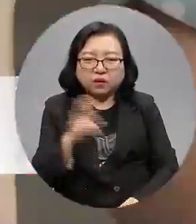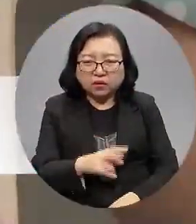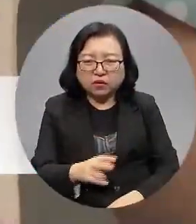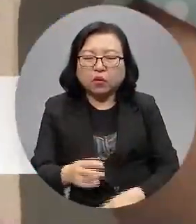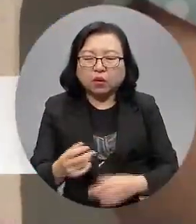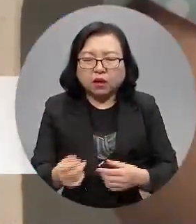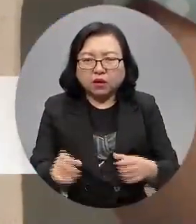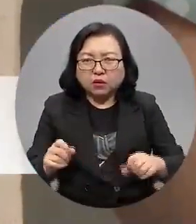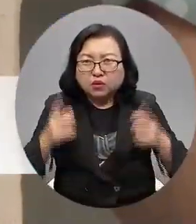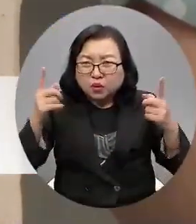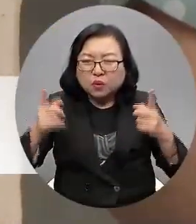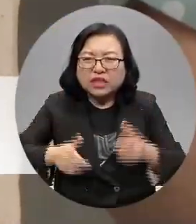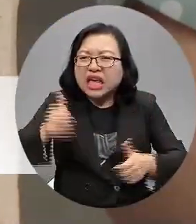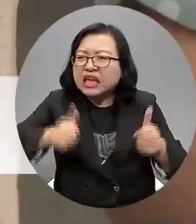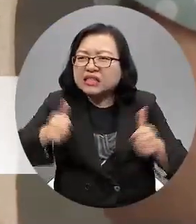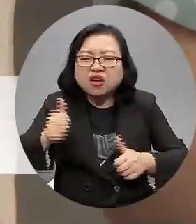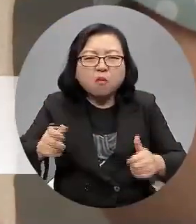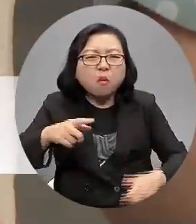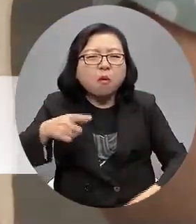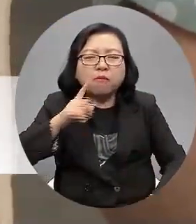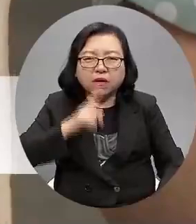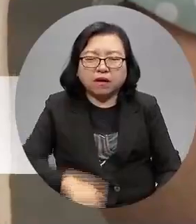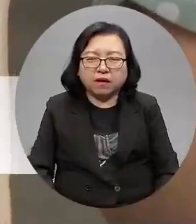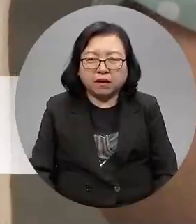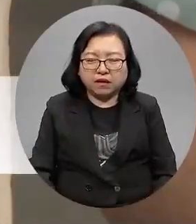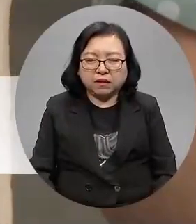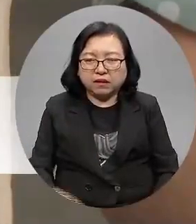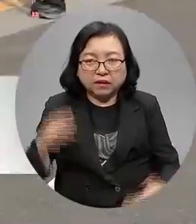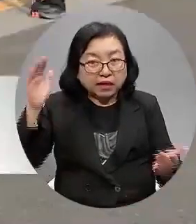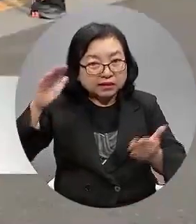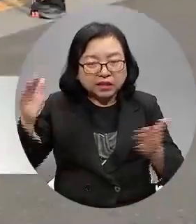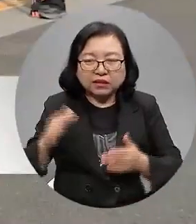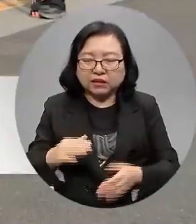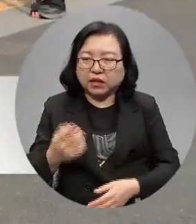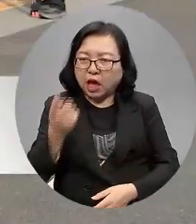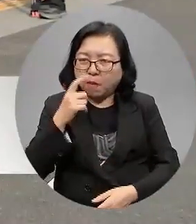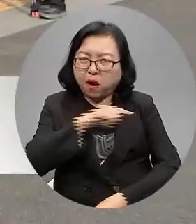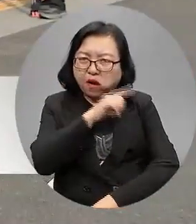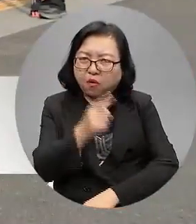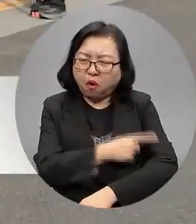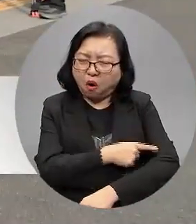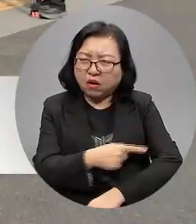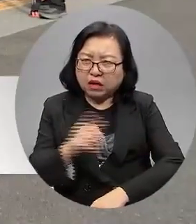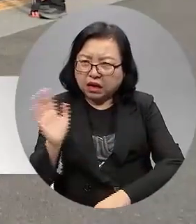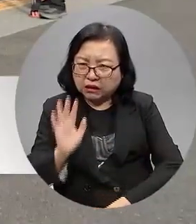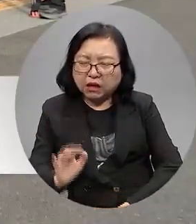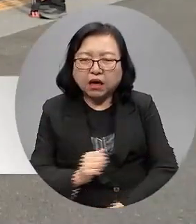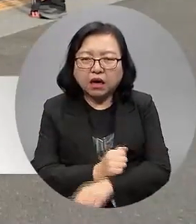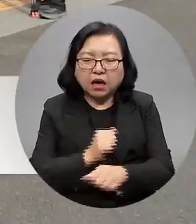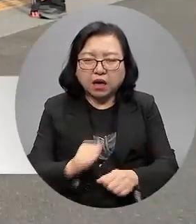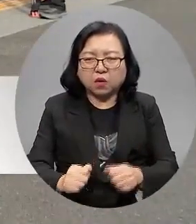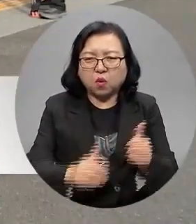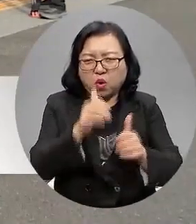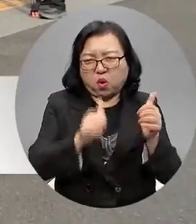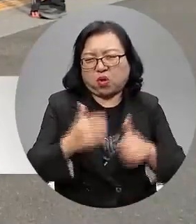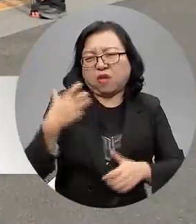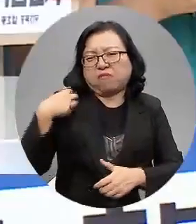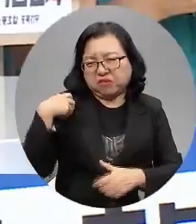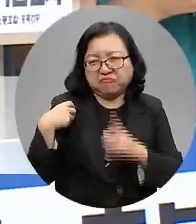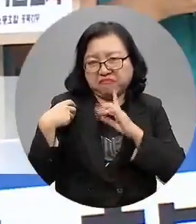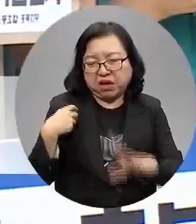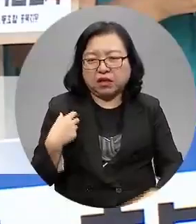고사라도 비판했습니다 전교조는 학생들이 배울 권리보다 시험볼 의무만 커졌다며 교사의